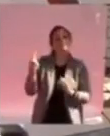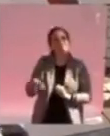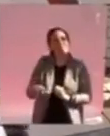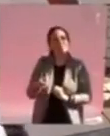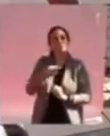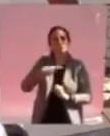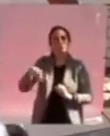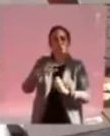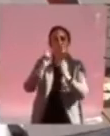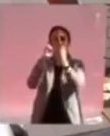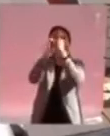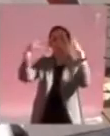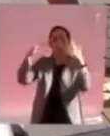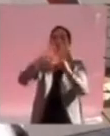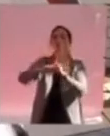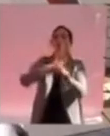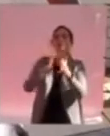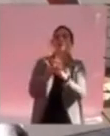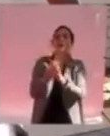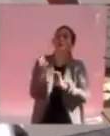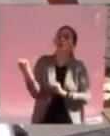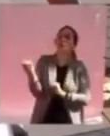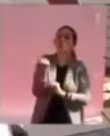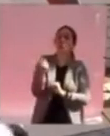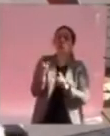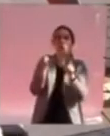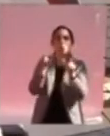contratto unico della sanità